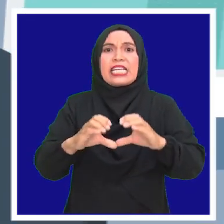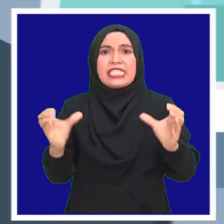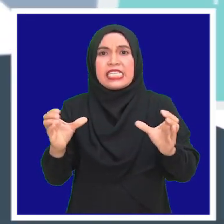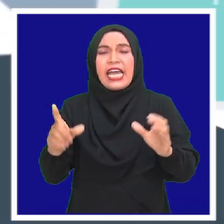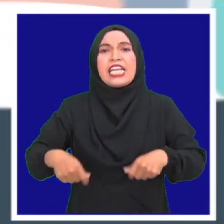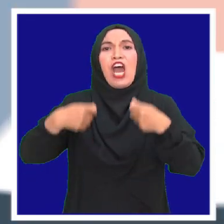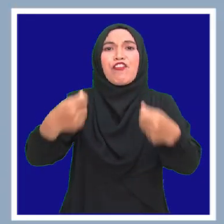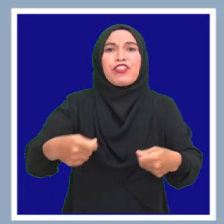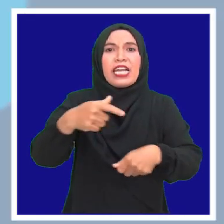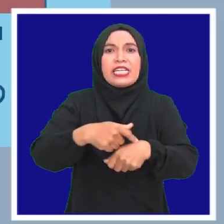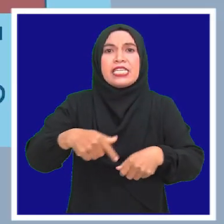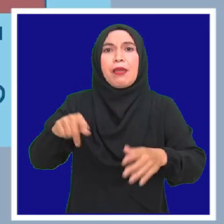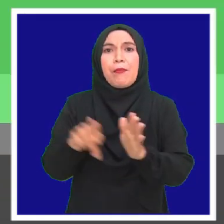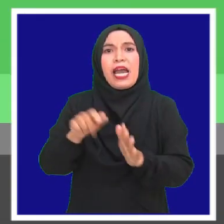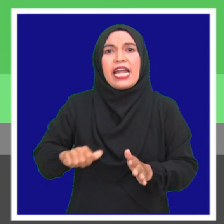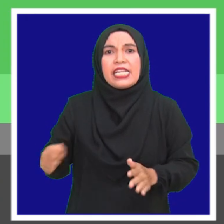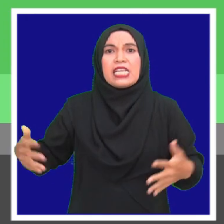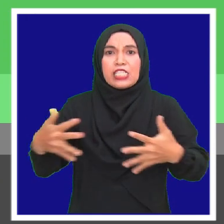tempat pamajikan hirup.